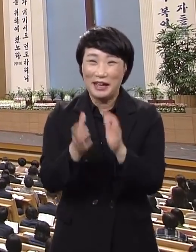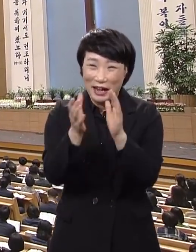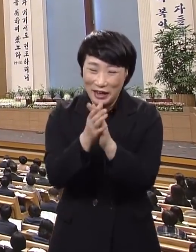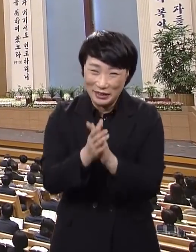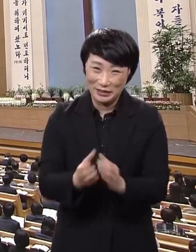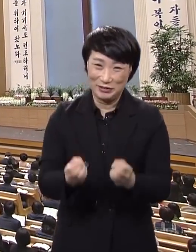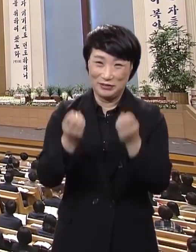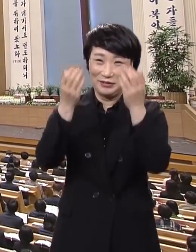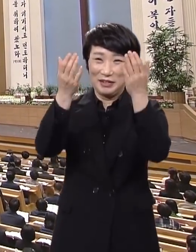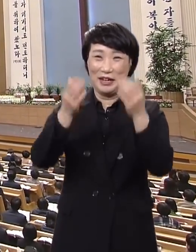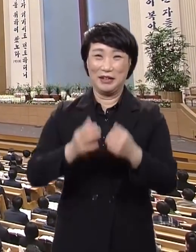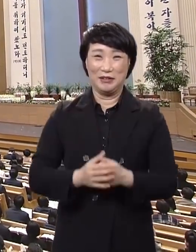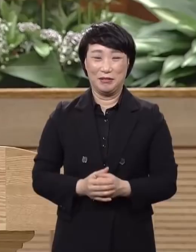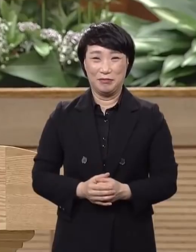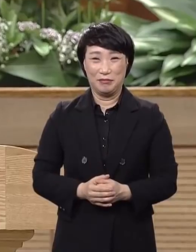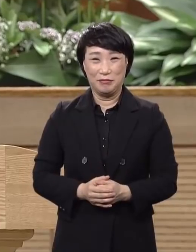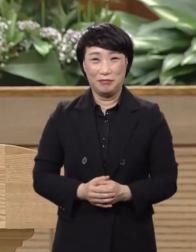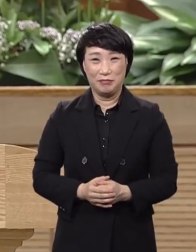할렐루야.